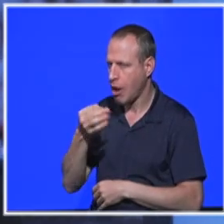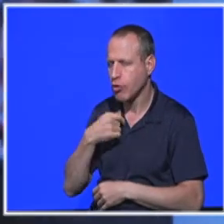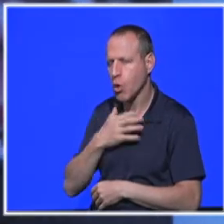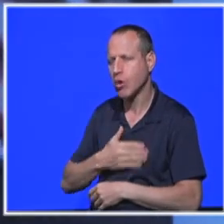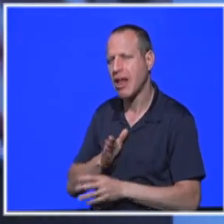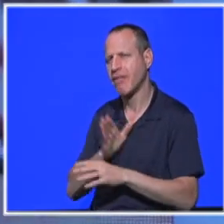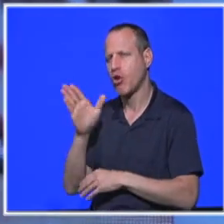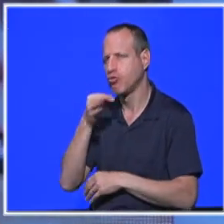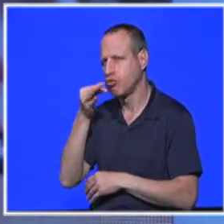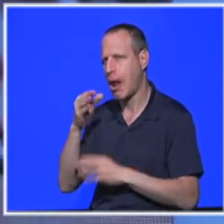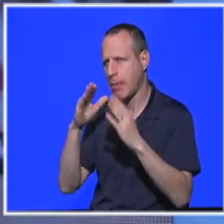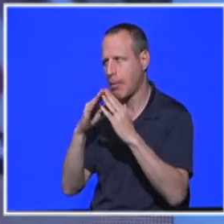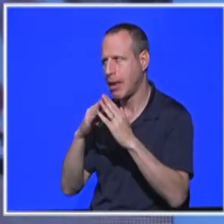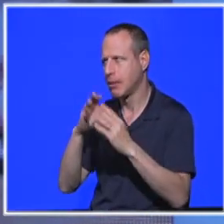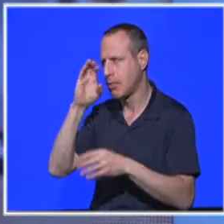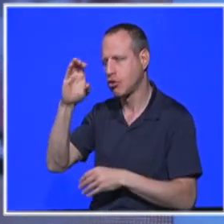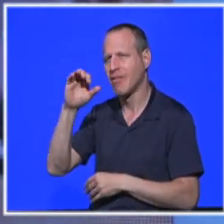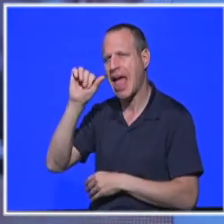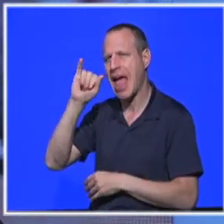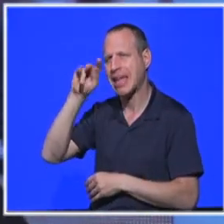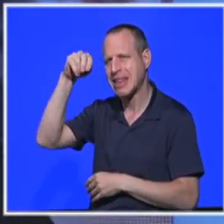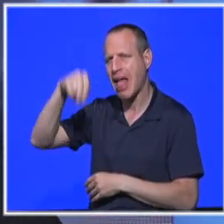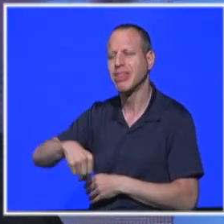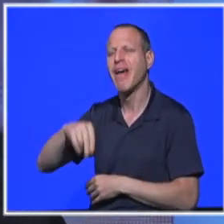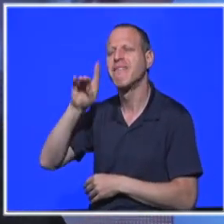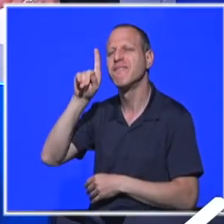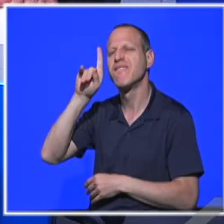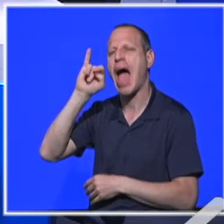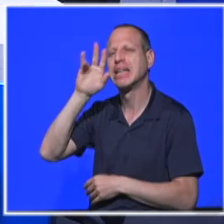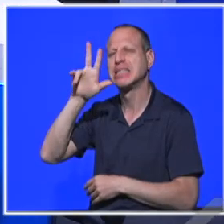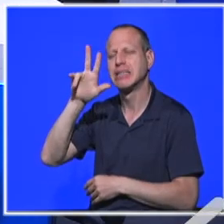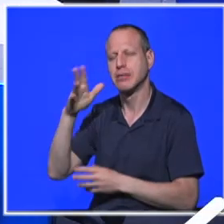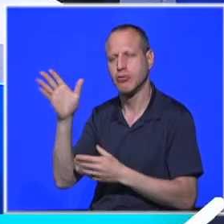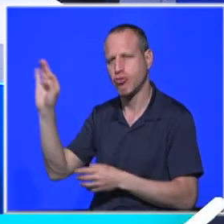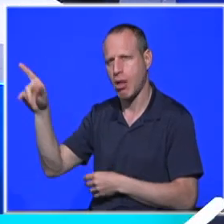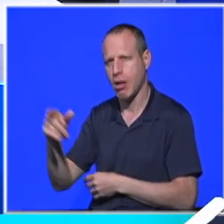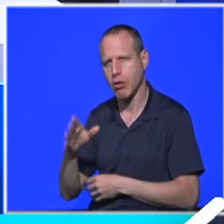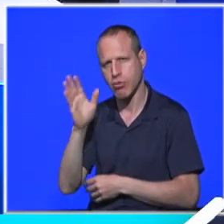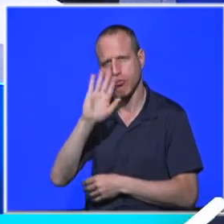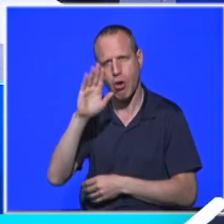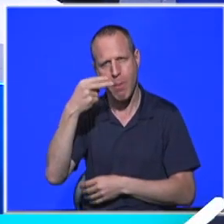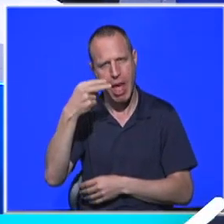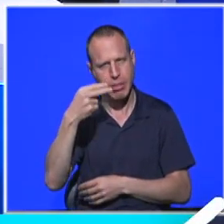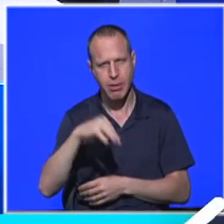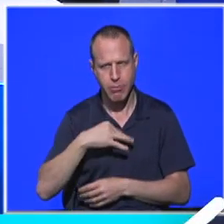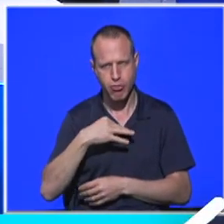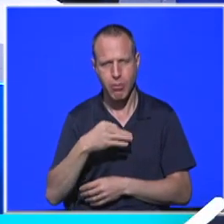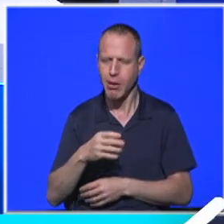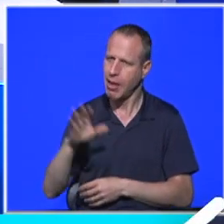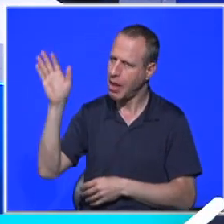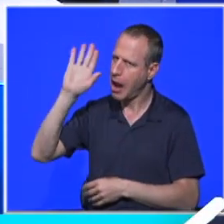לפנות לשאלה מהבית, מאת הצופה איתן וייץ. בבקשה, איתן, שלך. שלום, הני, מה שלומך? אהלן, טוב,